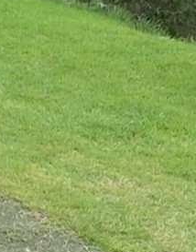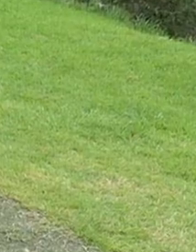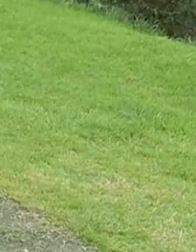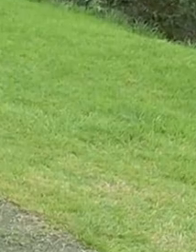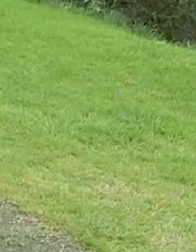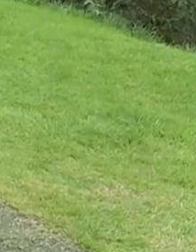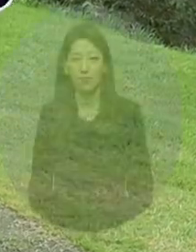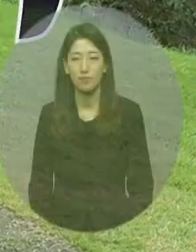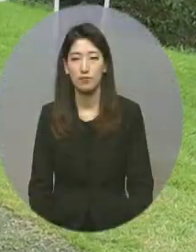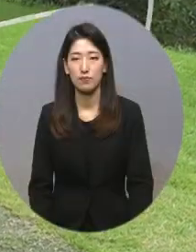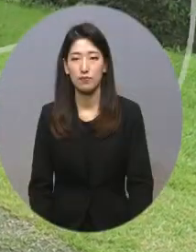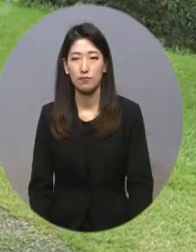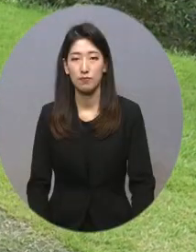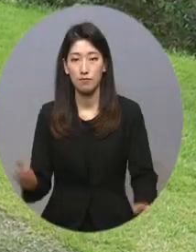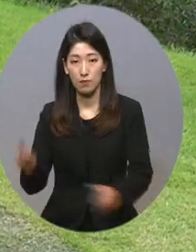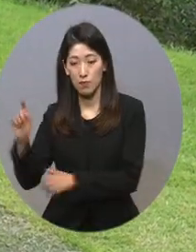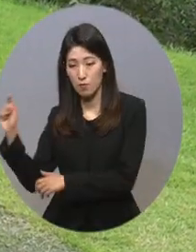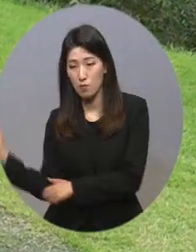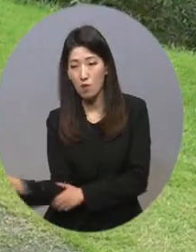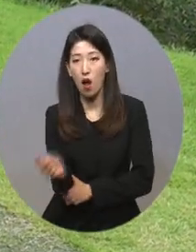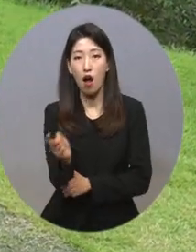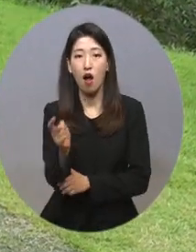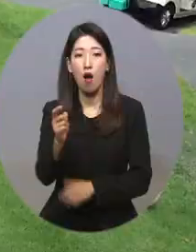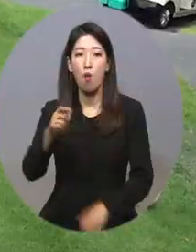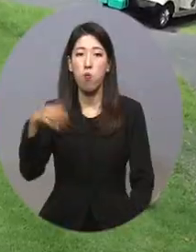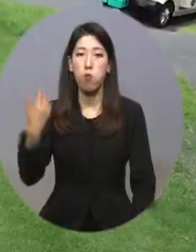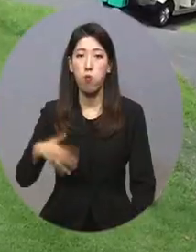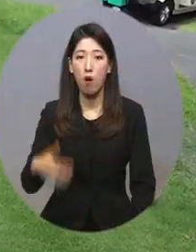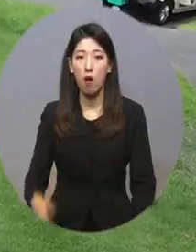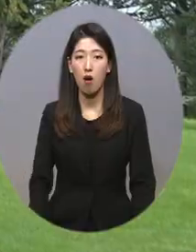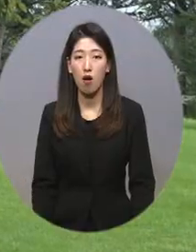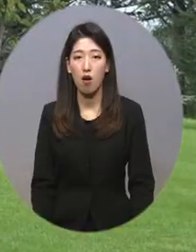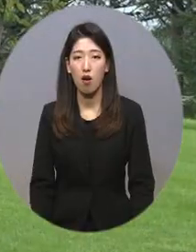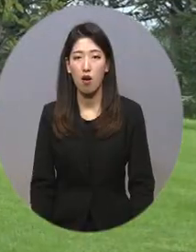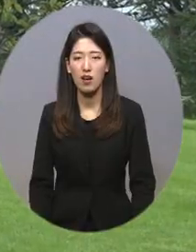어, 아, 슬라이. 우와! 바디에서 너무 힘들어갔어.